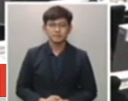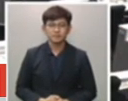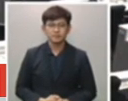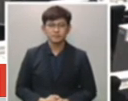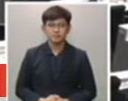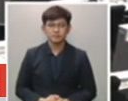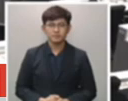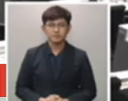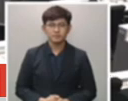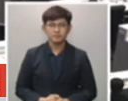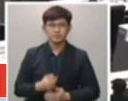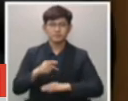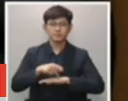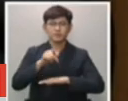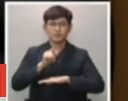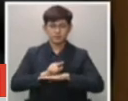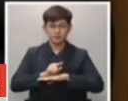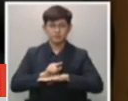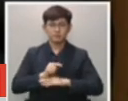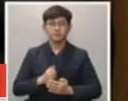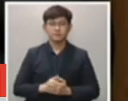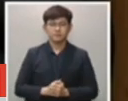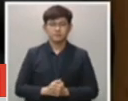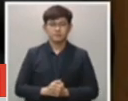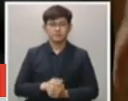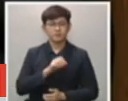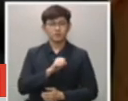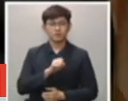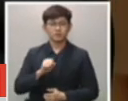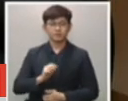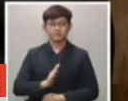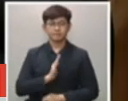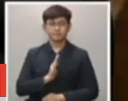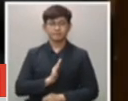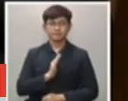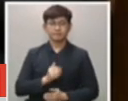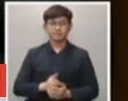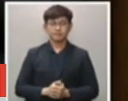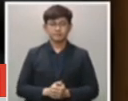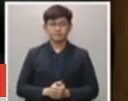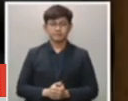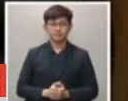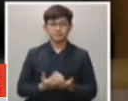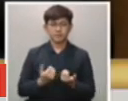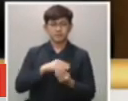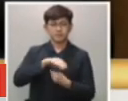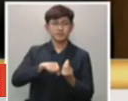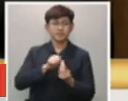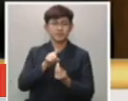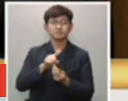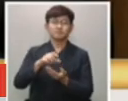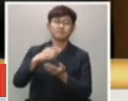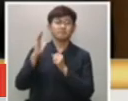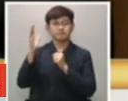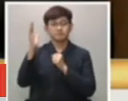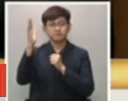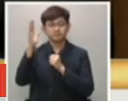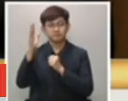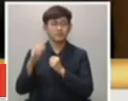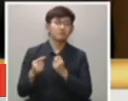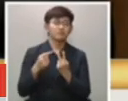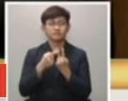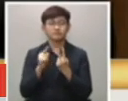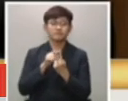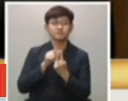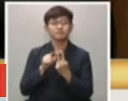กับเรียนท่านประธานสภาที่เคารพนะครับท่านสมาชิกผู้ทรงเกียรติจากสถานการณ์เศรษฐกิจที่ท่านได้กล่าวมา2ท่านด้วยกันเนี่ยนะ